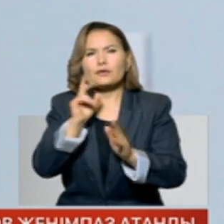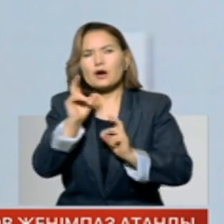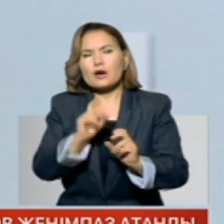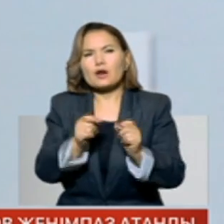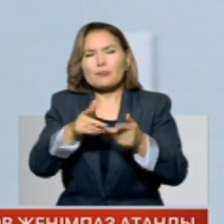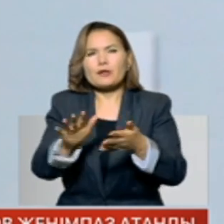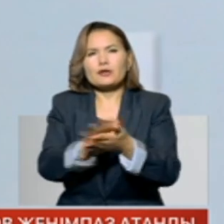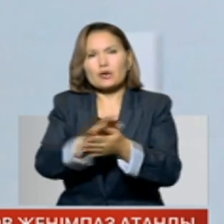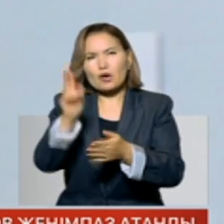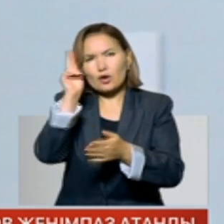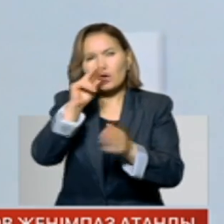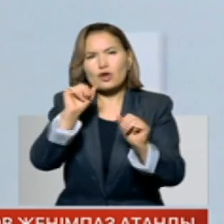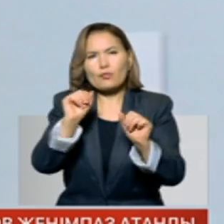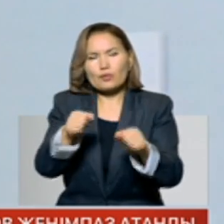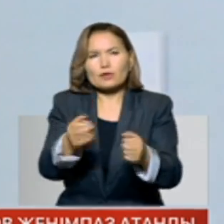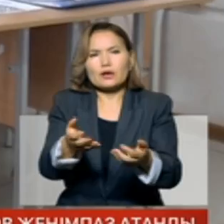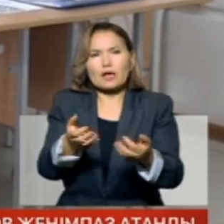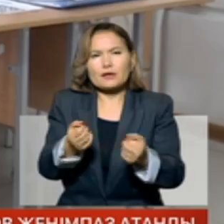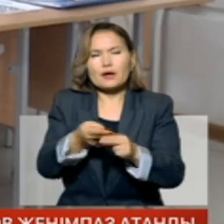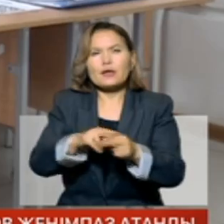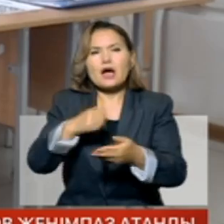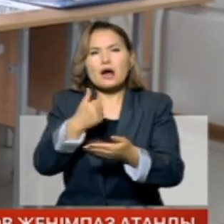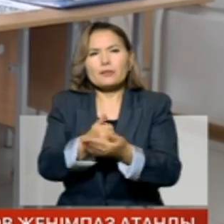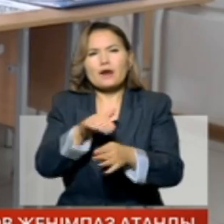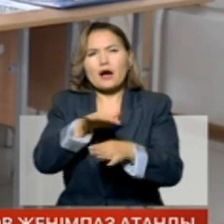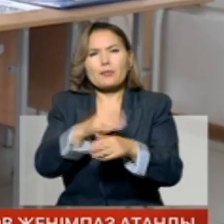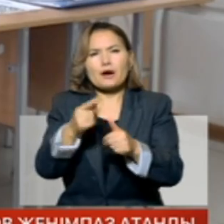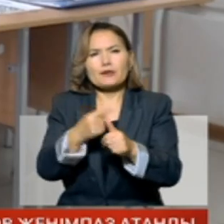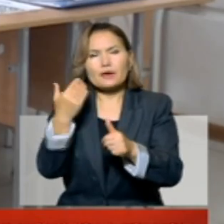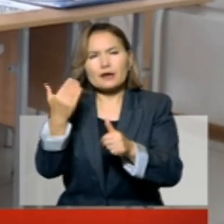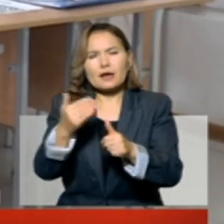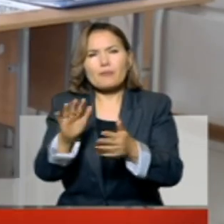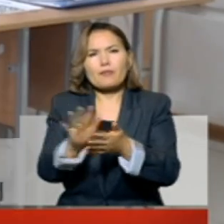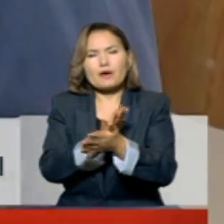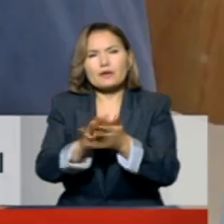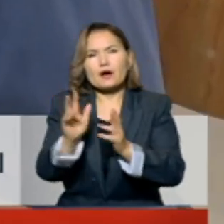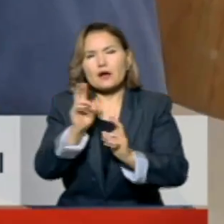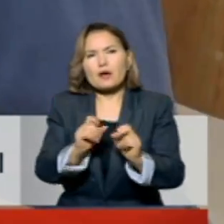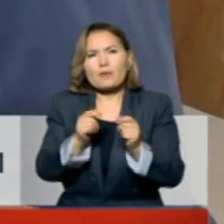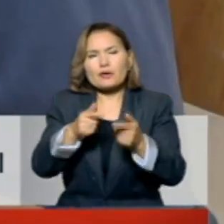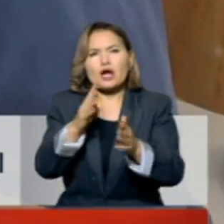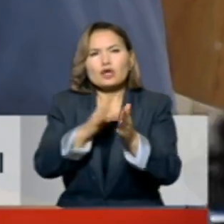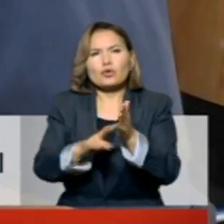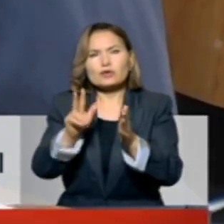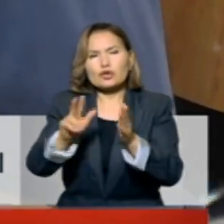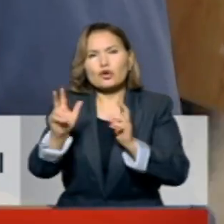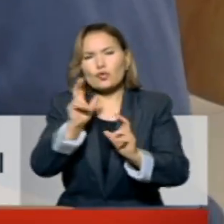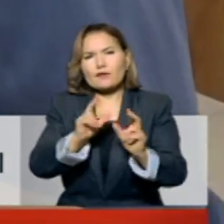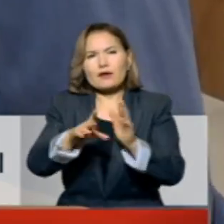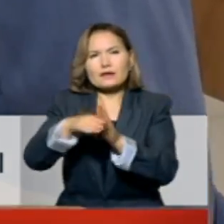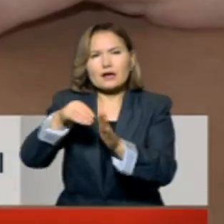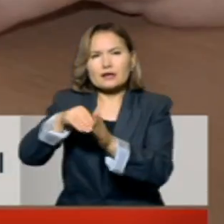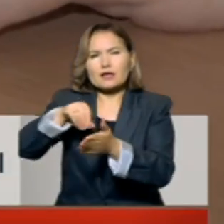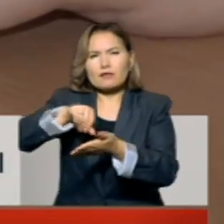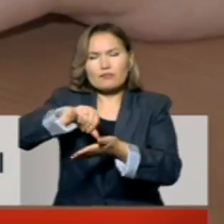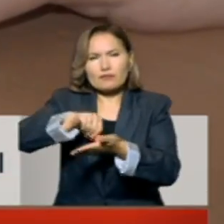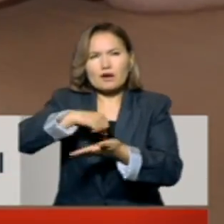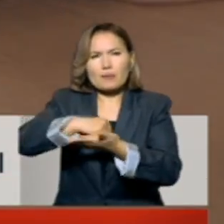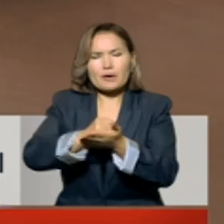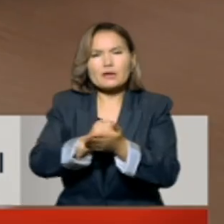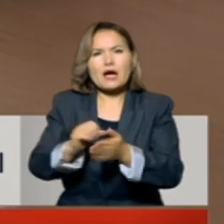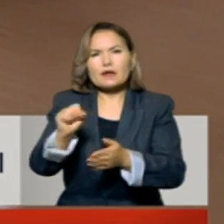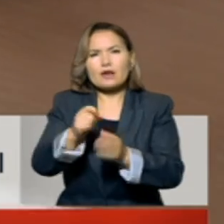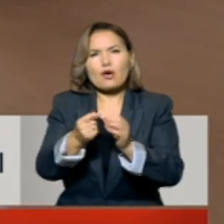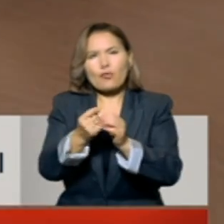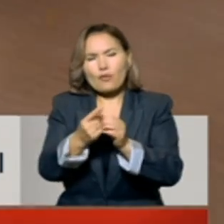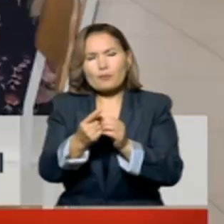орындарында тегін оқу мүмкіндігіне ие болды. Негізі қор атынан білім гранттарын үлестіру үшін 93 университет таңдалып алынған. Тамыздың 1 мен